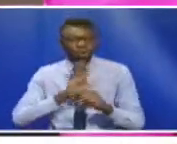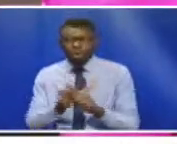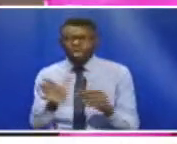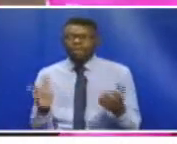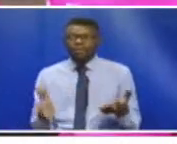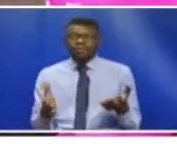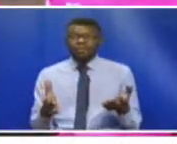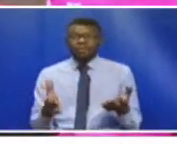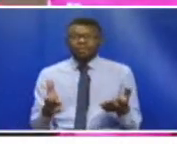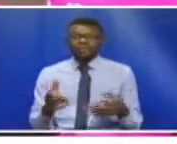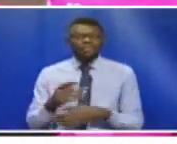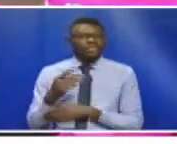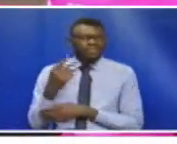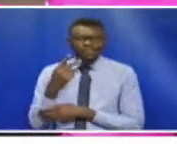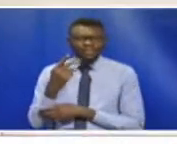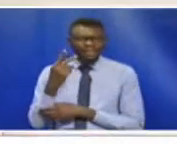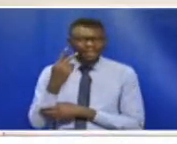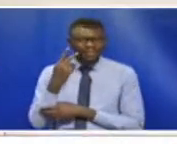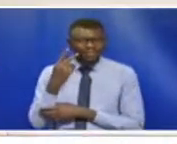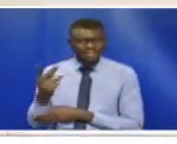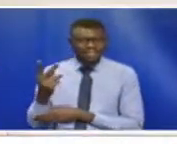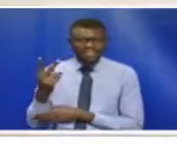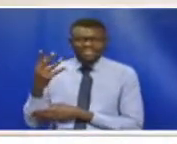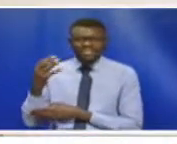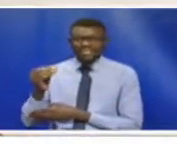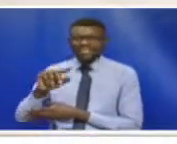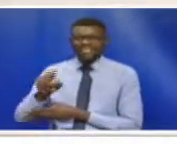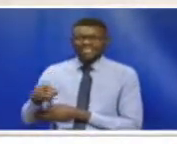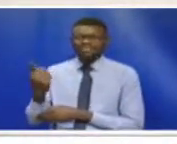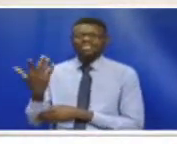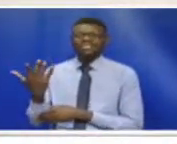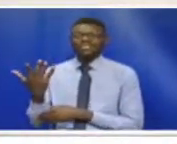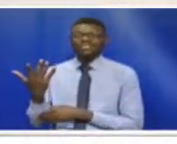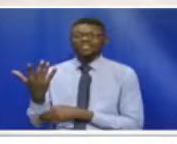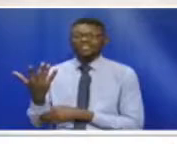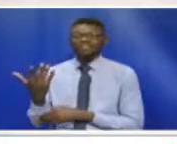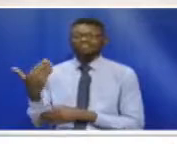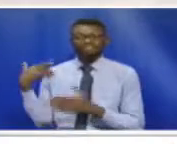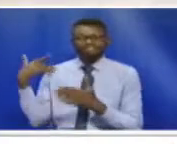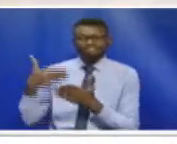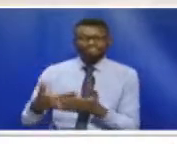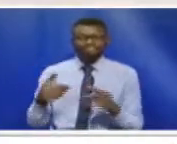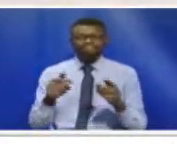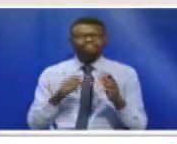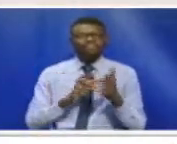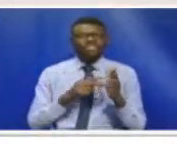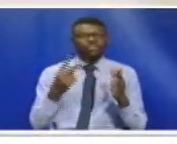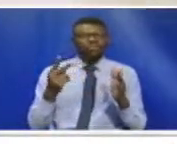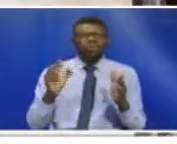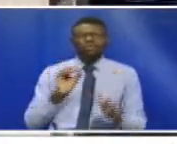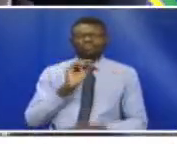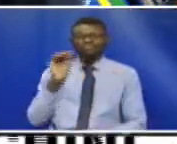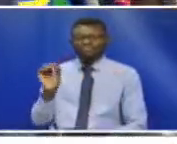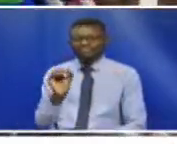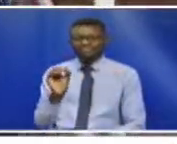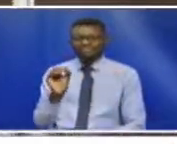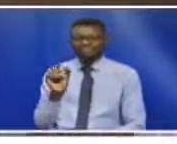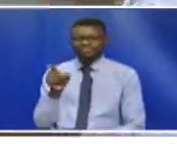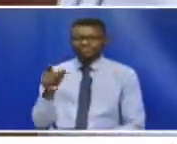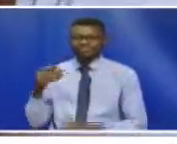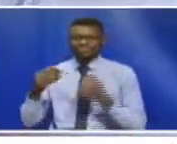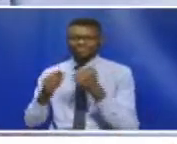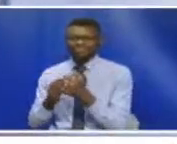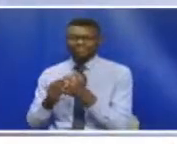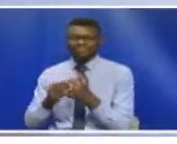zaidi ya 1250 vimeripotiwa. Maambukizi haya ni sawia na 2.9%. Saad